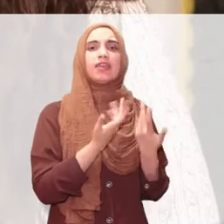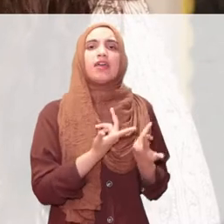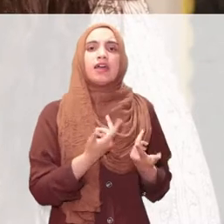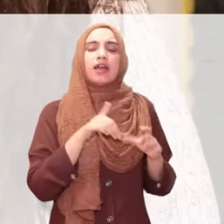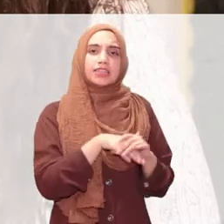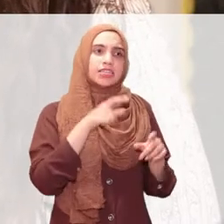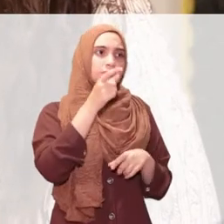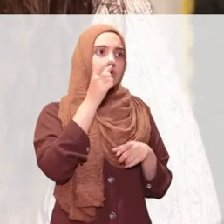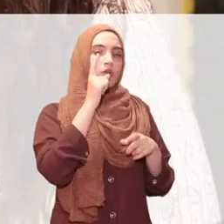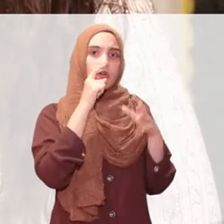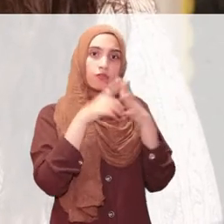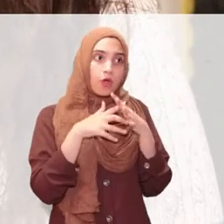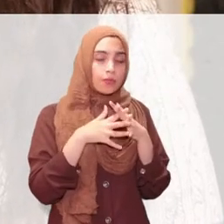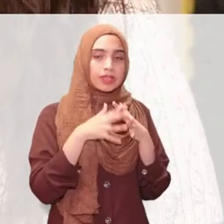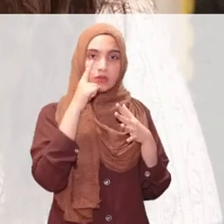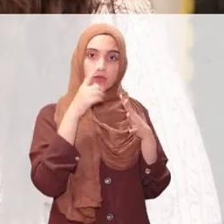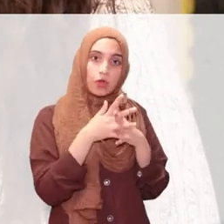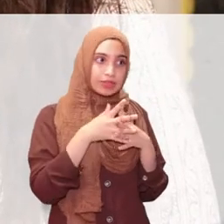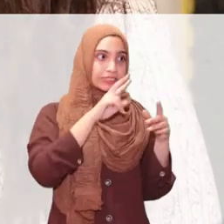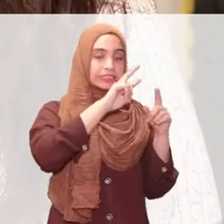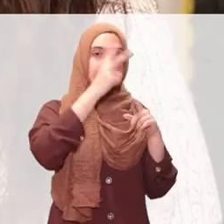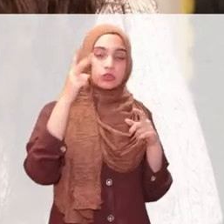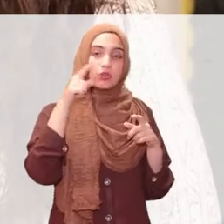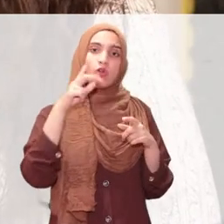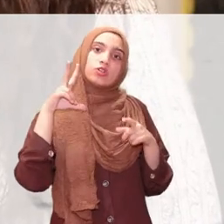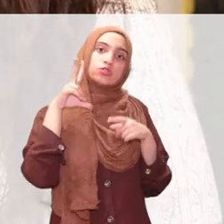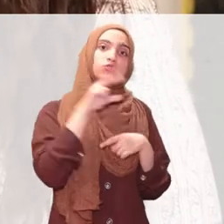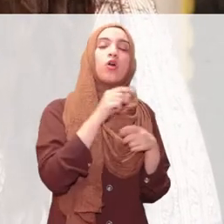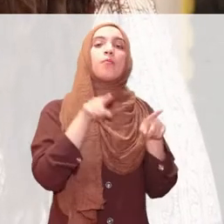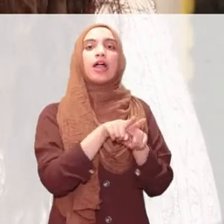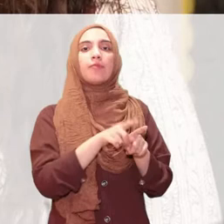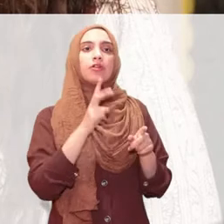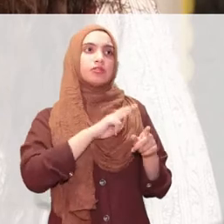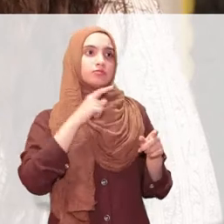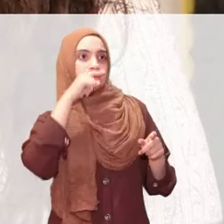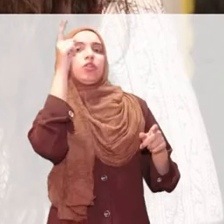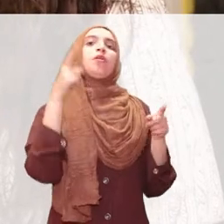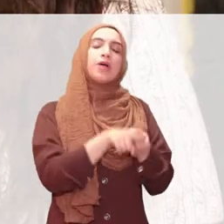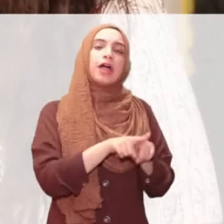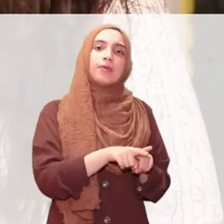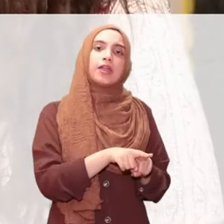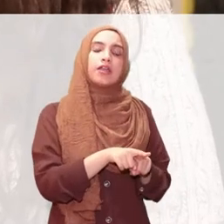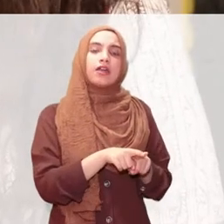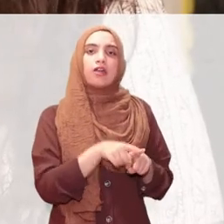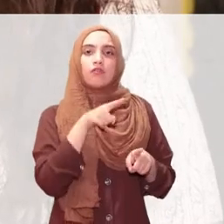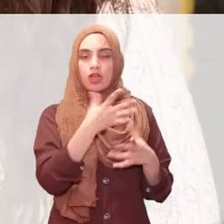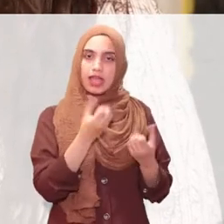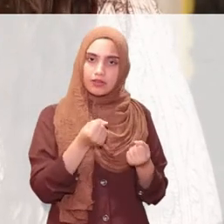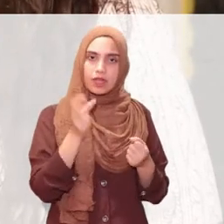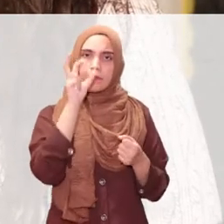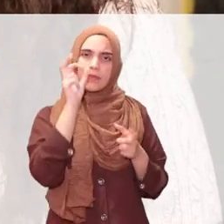मदर इन स्पाइट आफ बट लास्ट 2 ईयर्स एंड ड्राइव विद